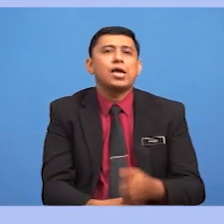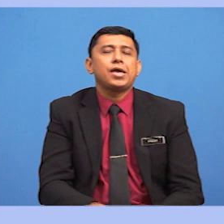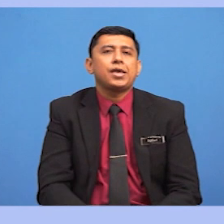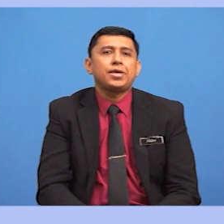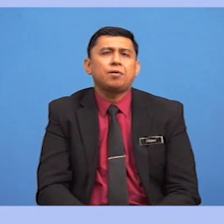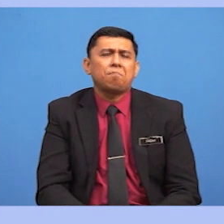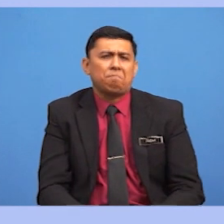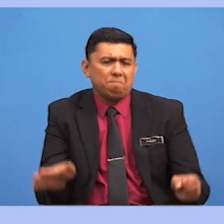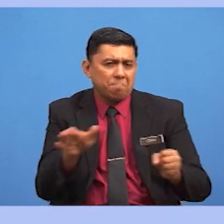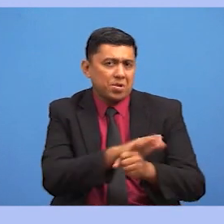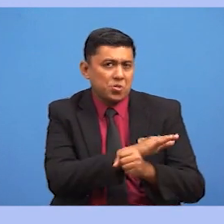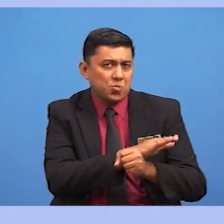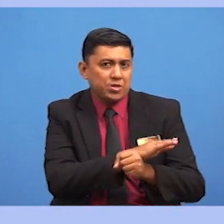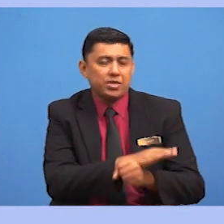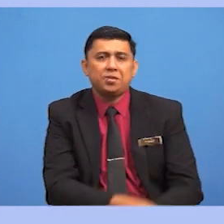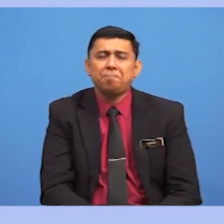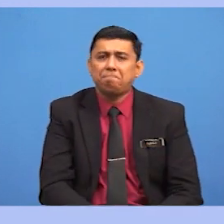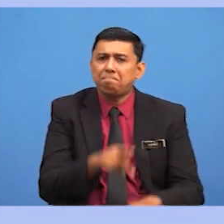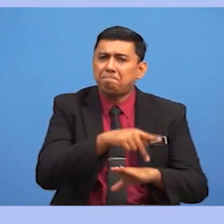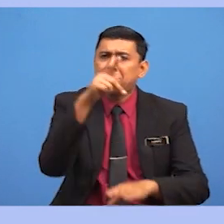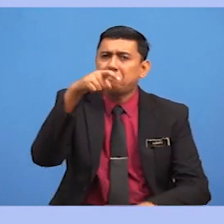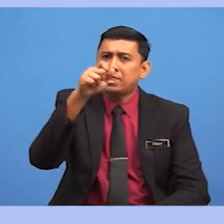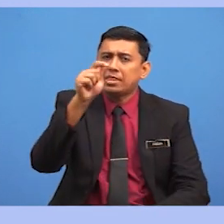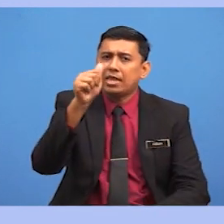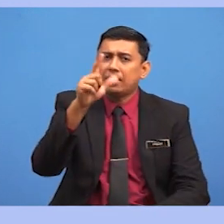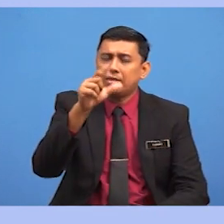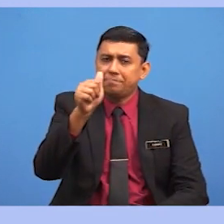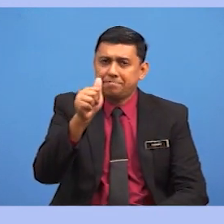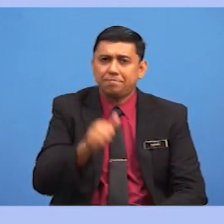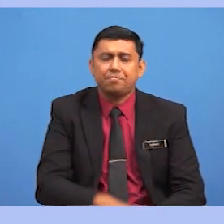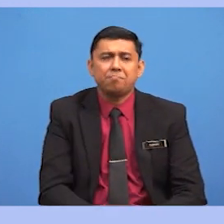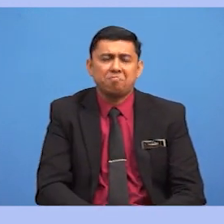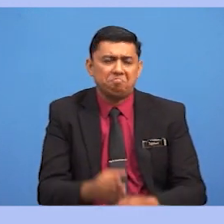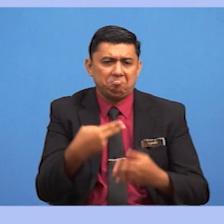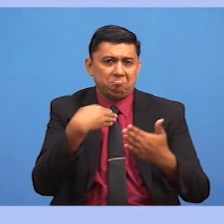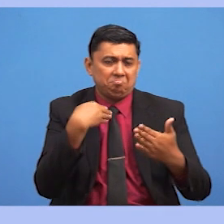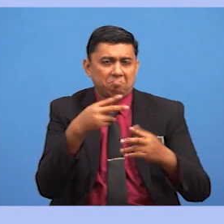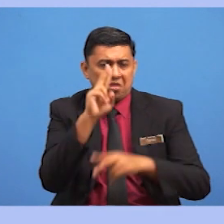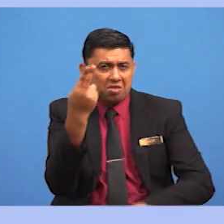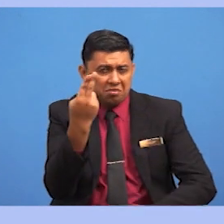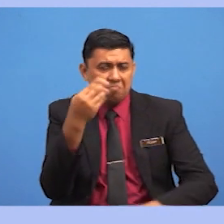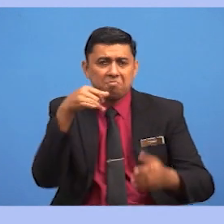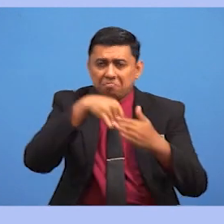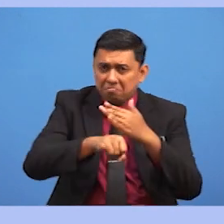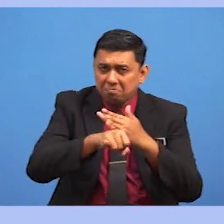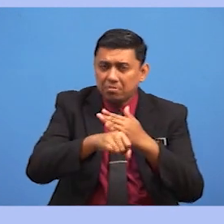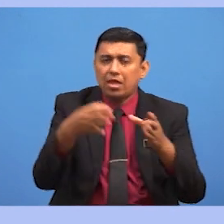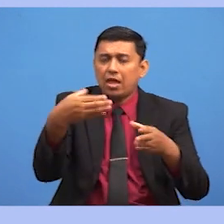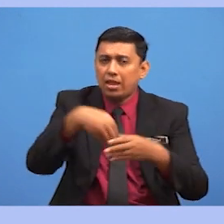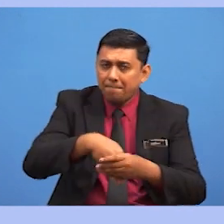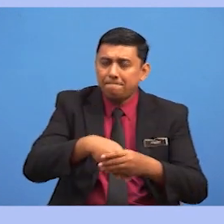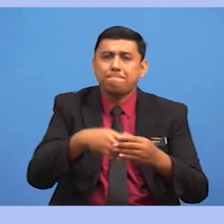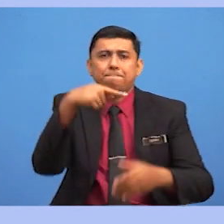Elektron akan memenuhi petala terdekat dengan nukleus dahulu dan ia hanya dapat diisi dalam petala